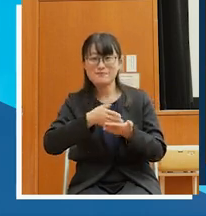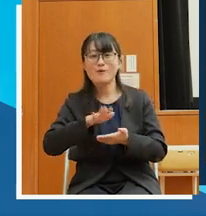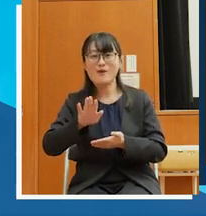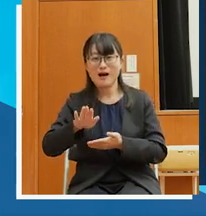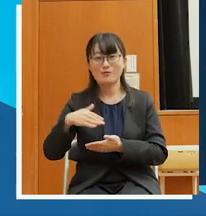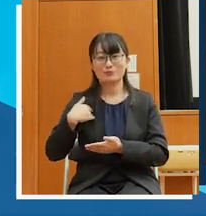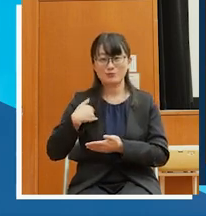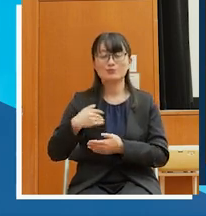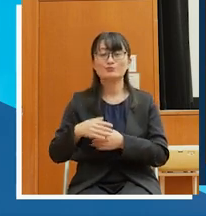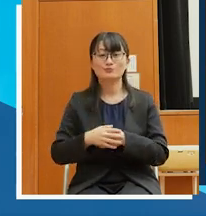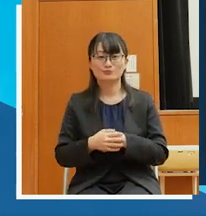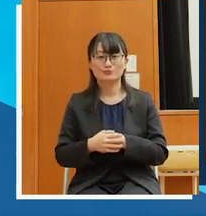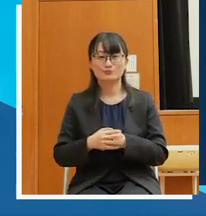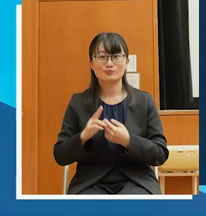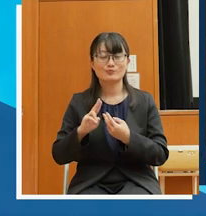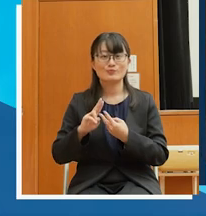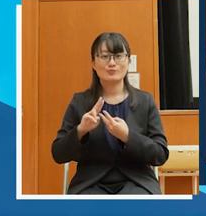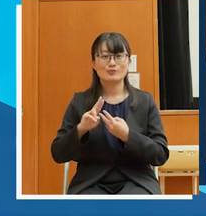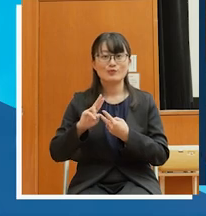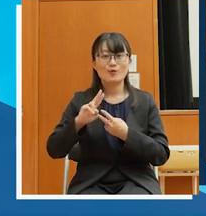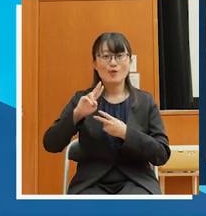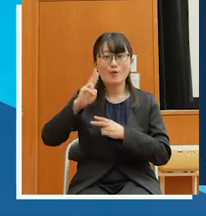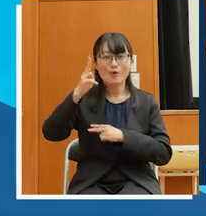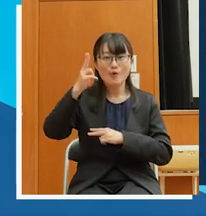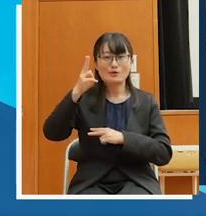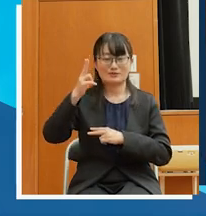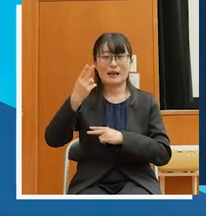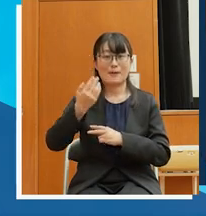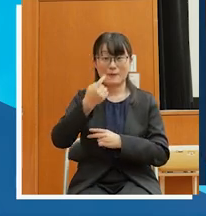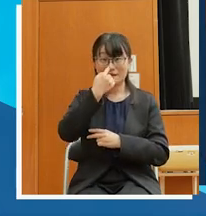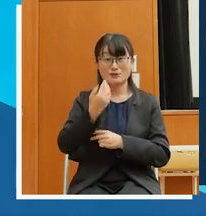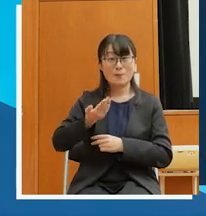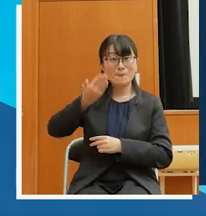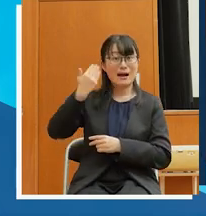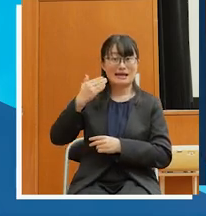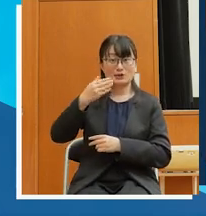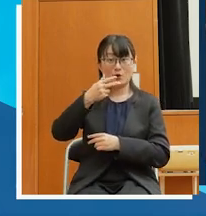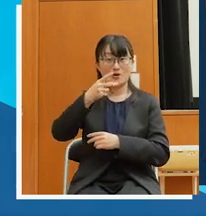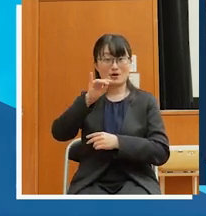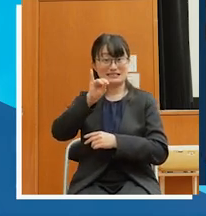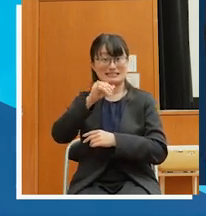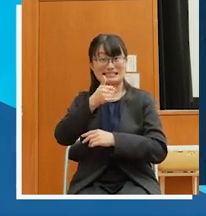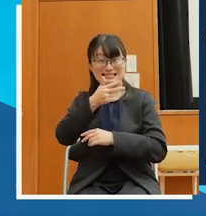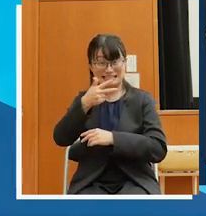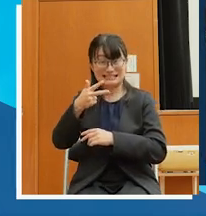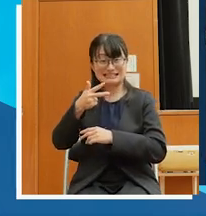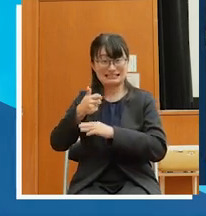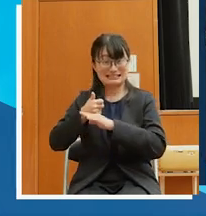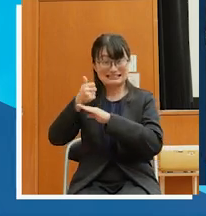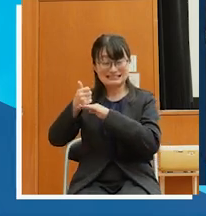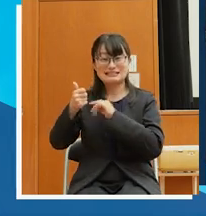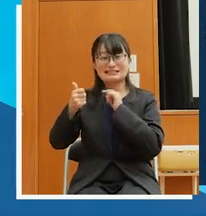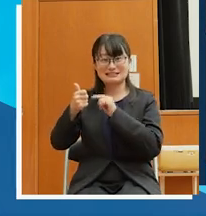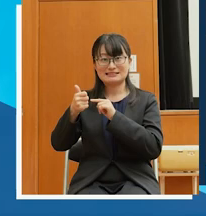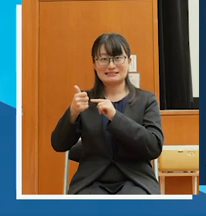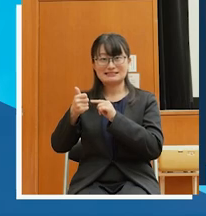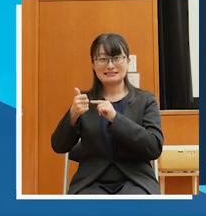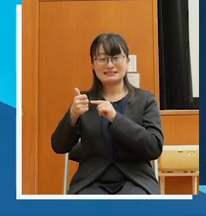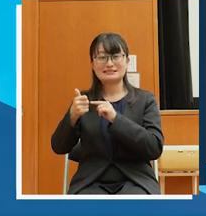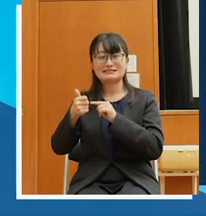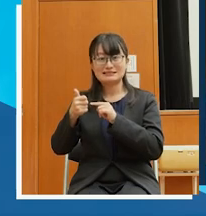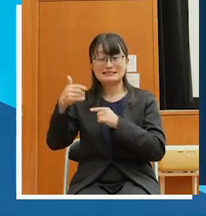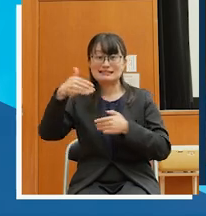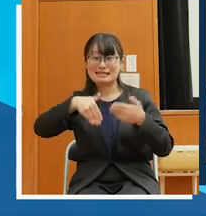県民のえ小長知事私の前の小長知事の県知事選挙私の2回の県知事選挙も